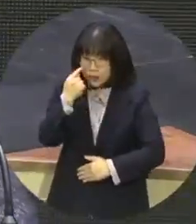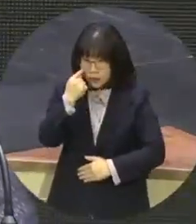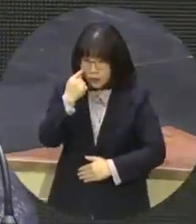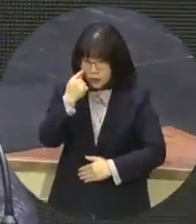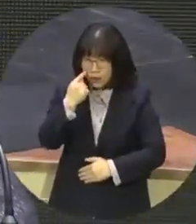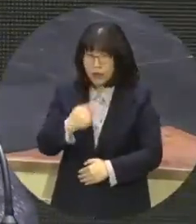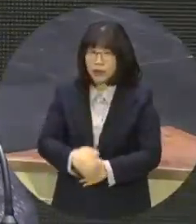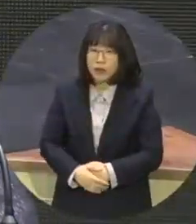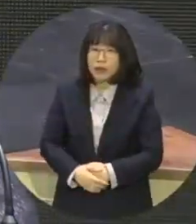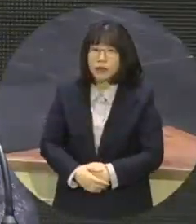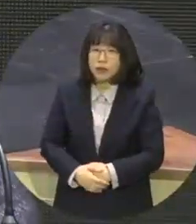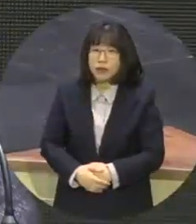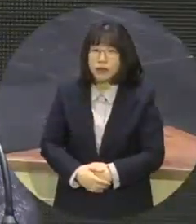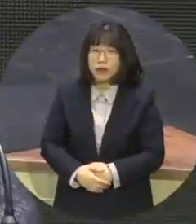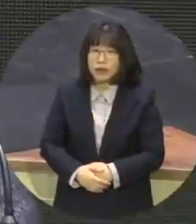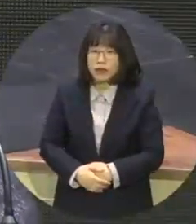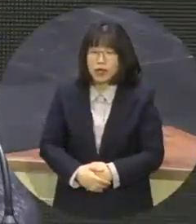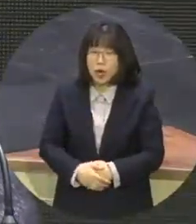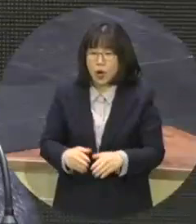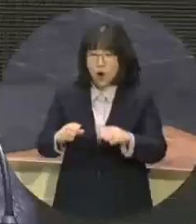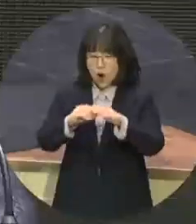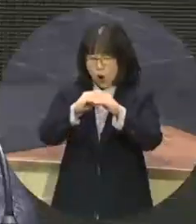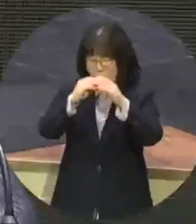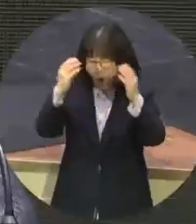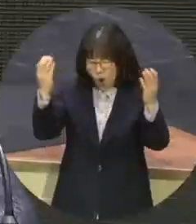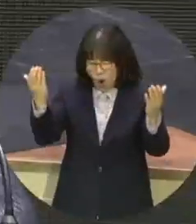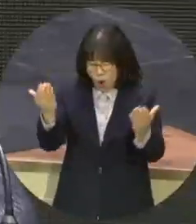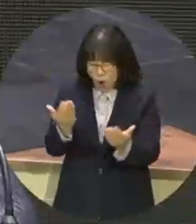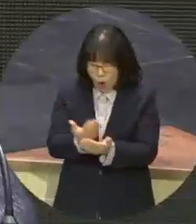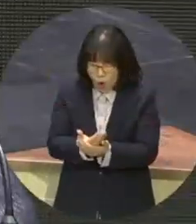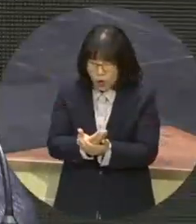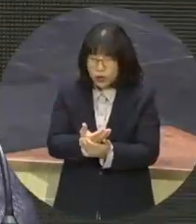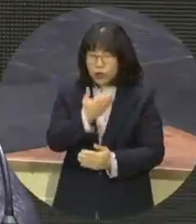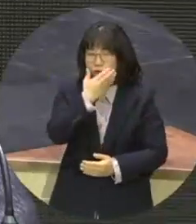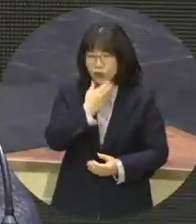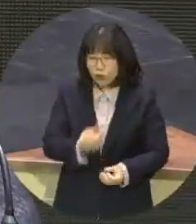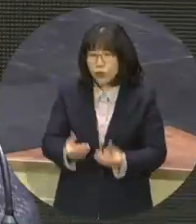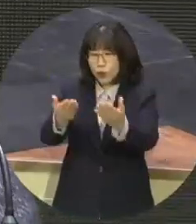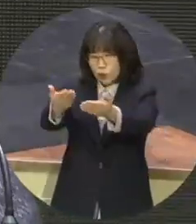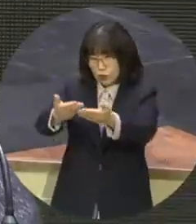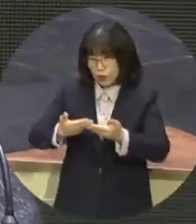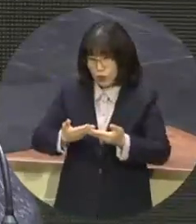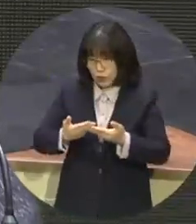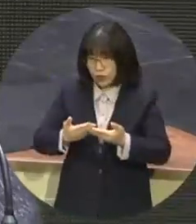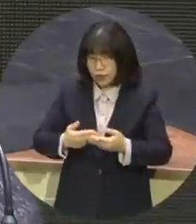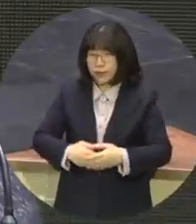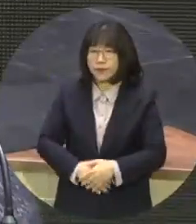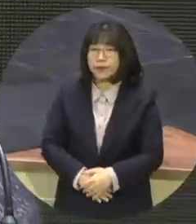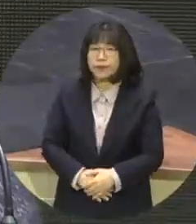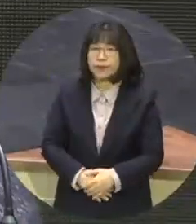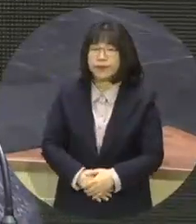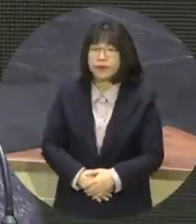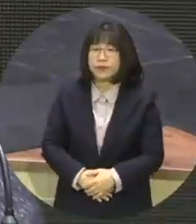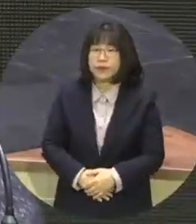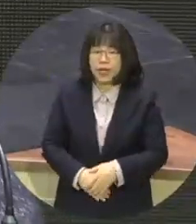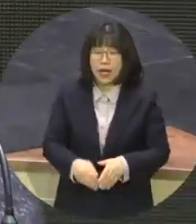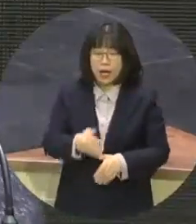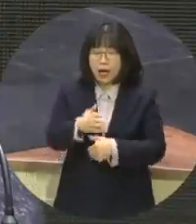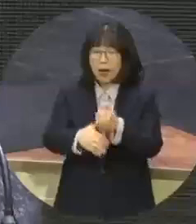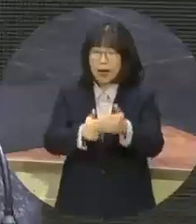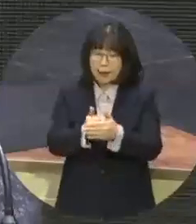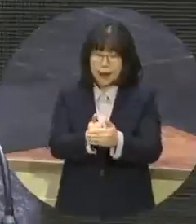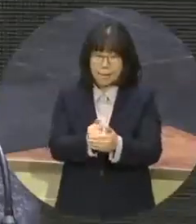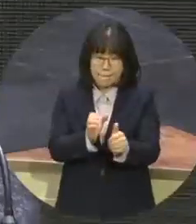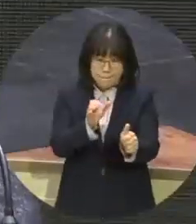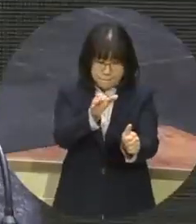주냐? 하나님 뭘 주시느냐? All blessing의 축복입니다. 하나님께서 이 일을 할 수 있도록 이 All in,